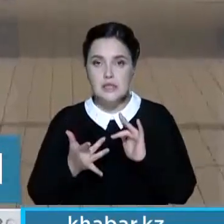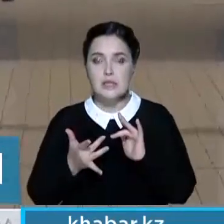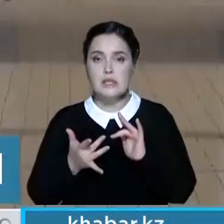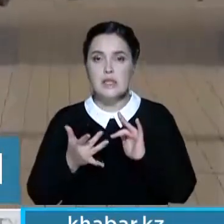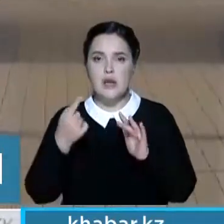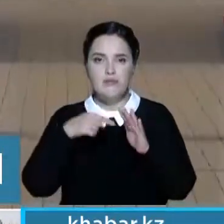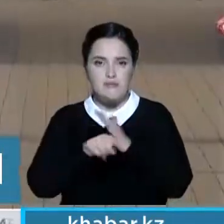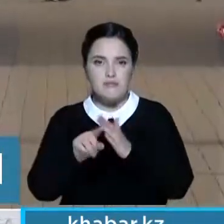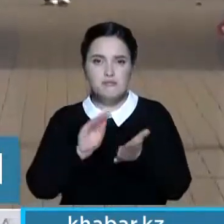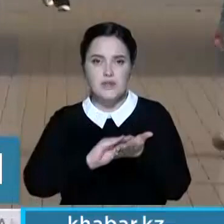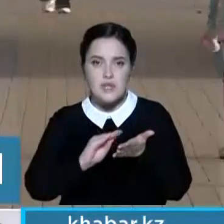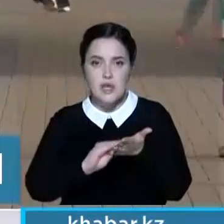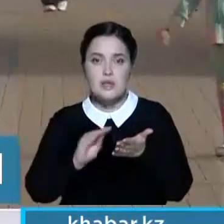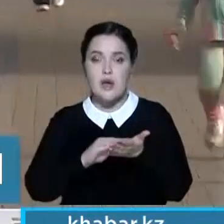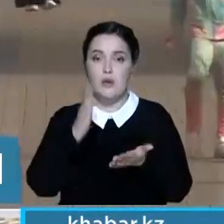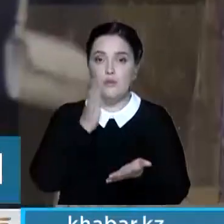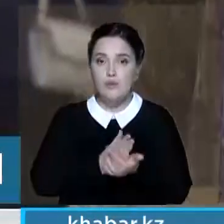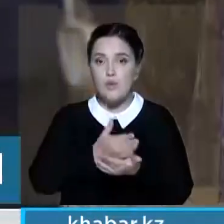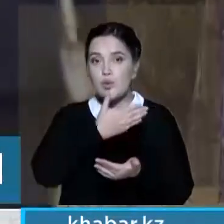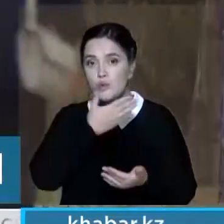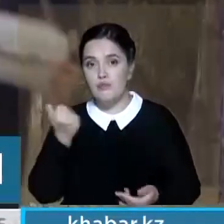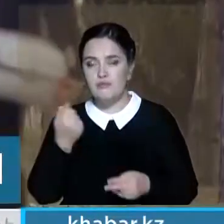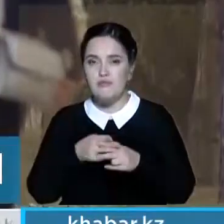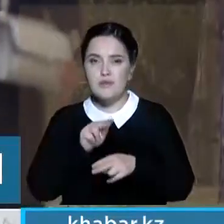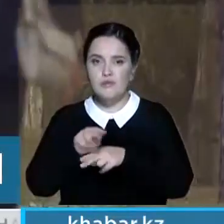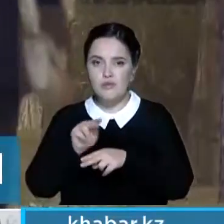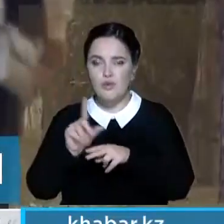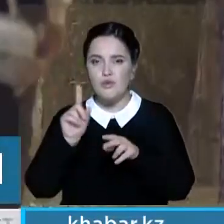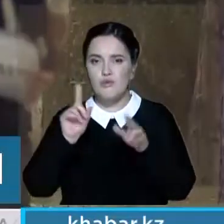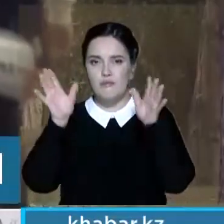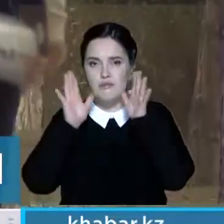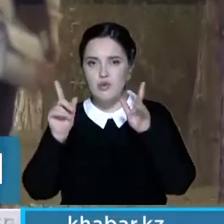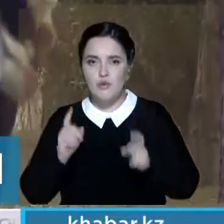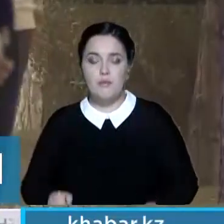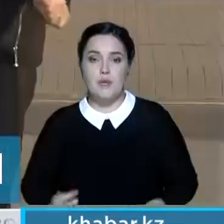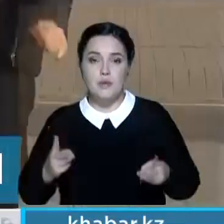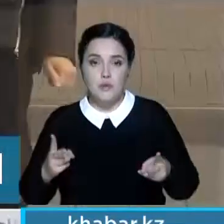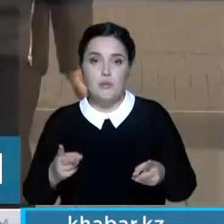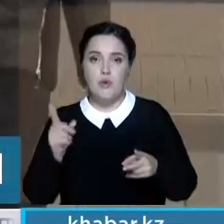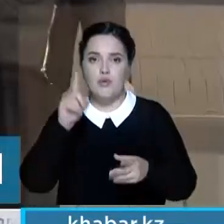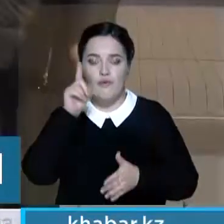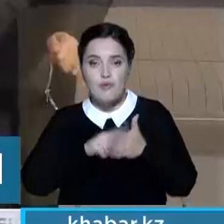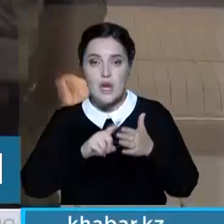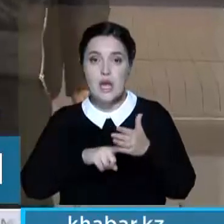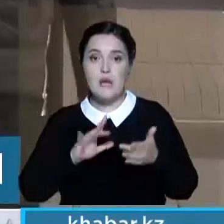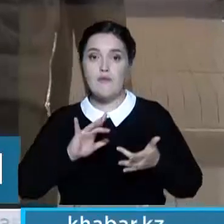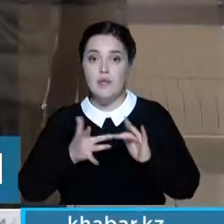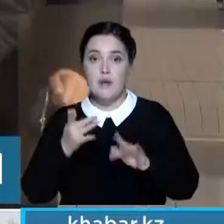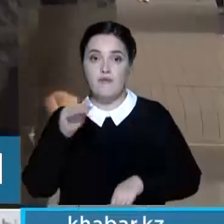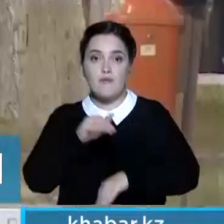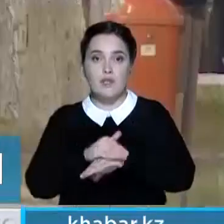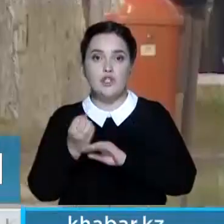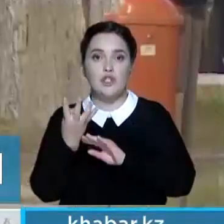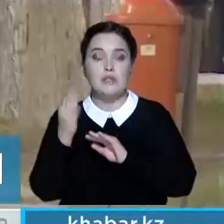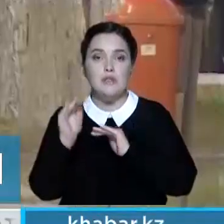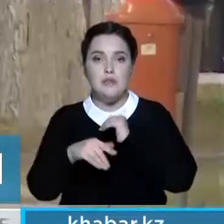и интернет-изданий на предмет наличия материалов деструктивного характера. Отмечу, только с начала года в интернете выявлено